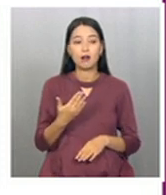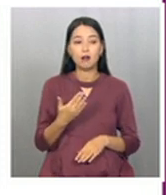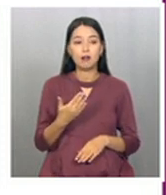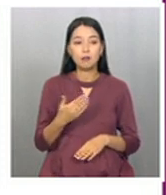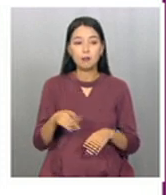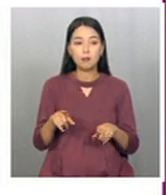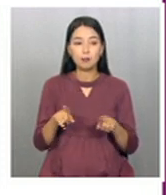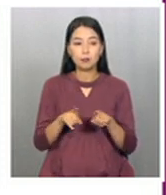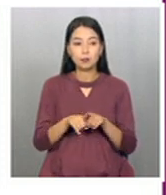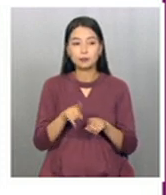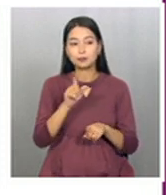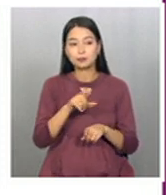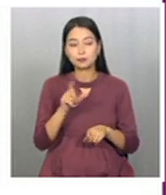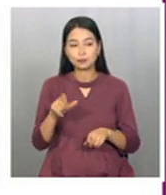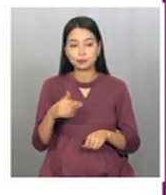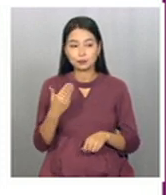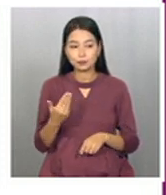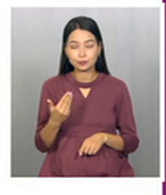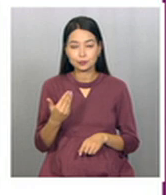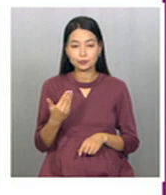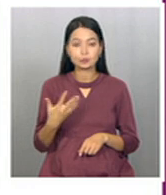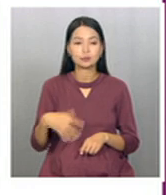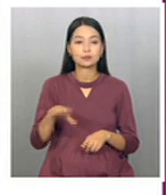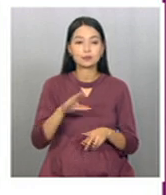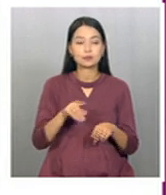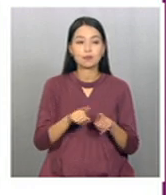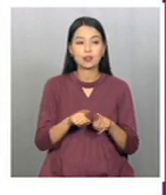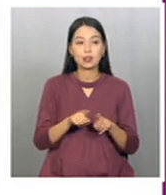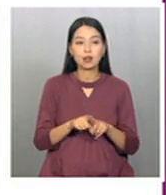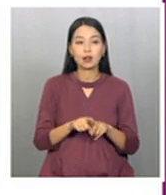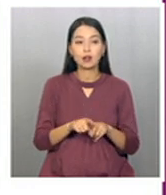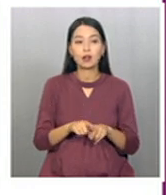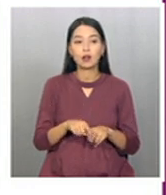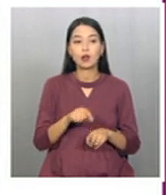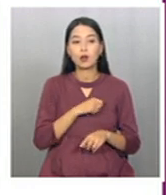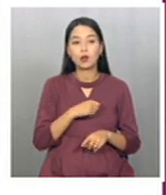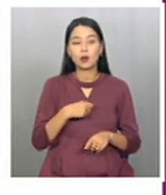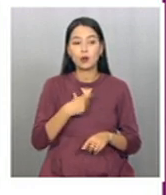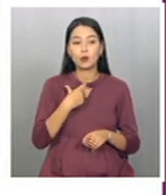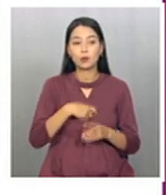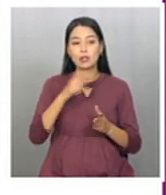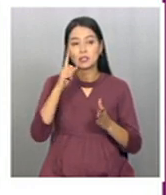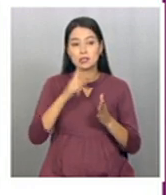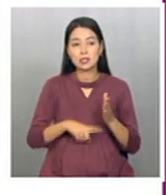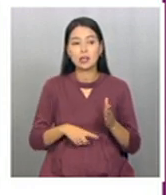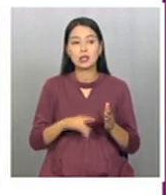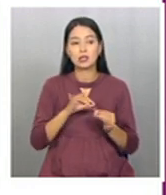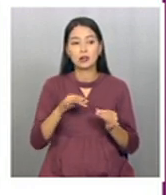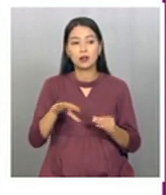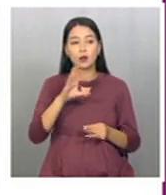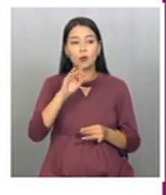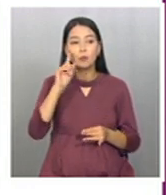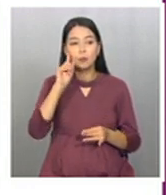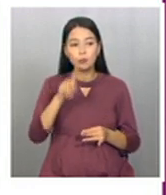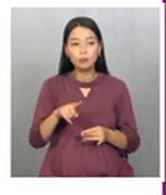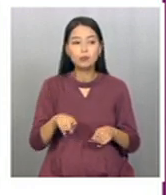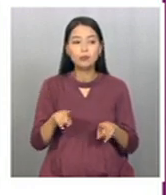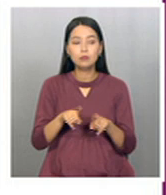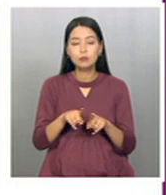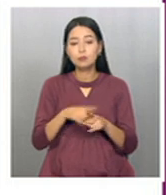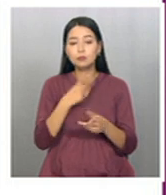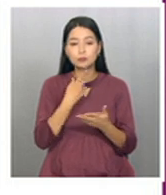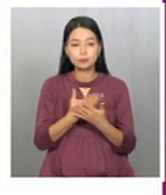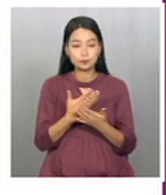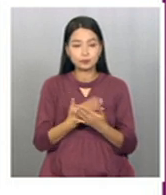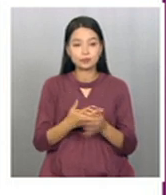жолдардан Сараның және ақмөрдің өзінің тең емес өздерінен бірнеше жас үлкен шалға